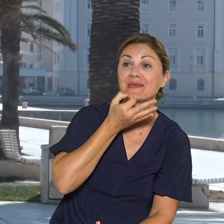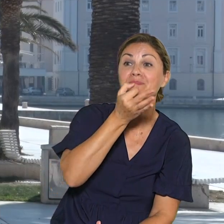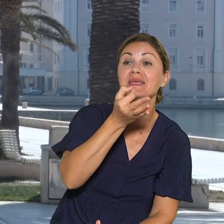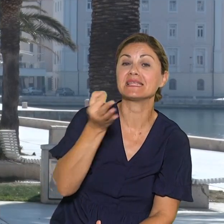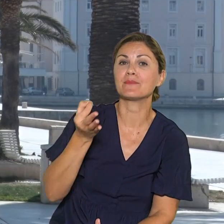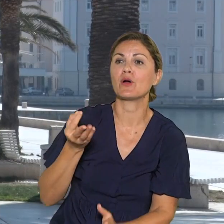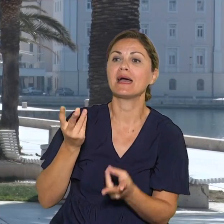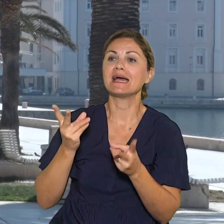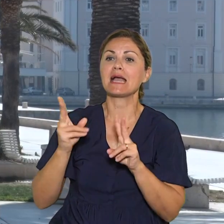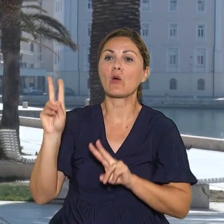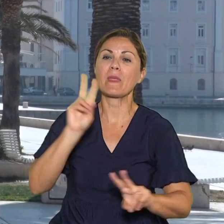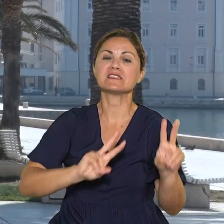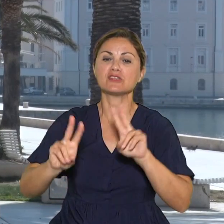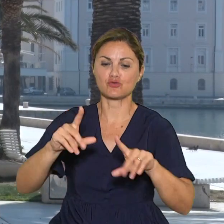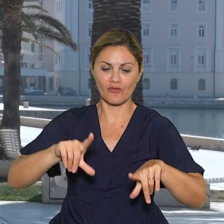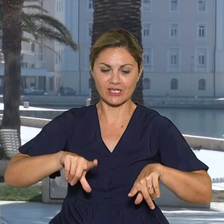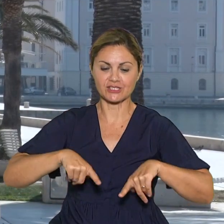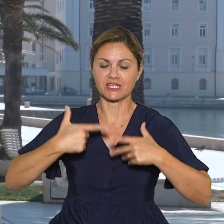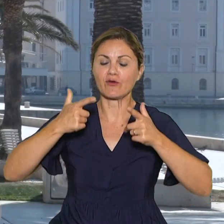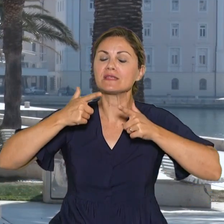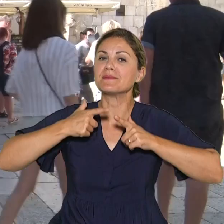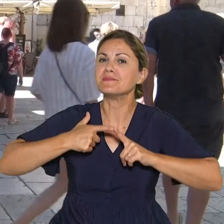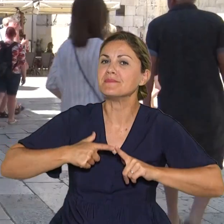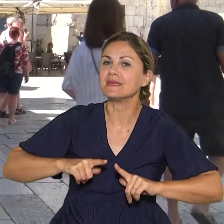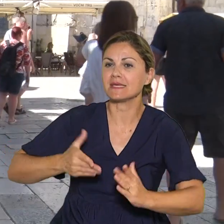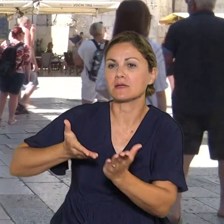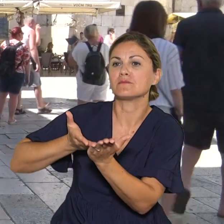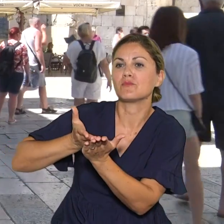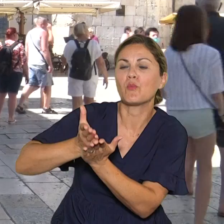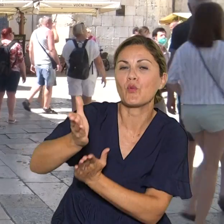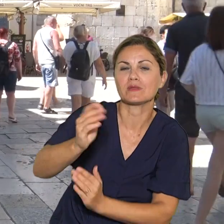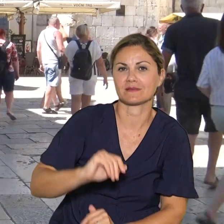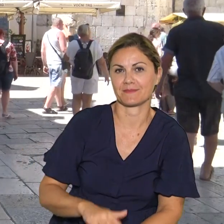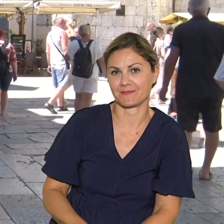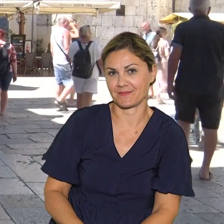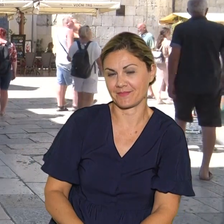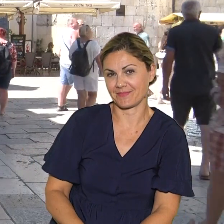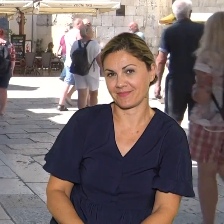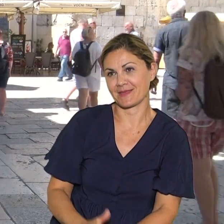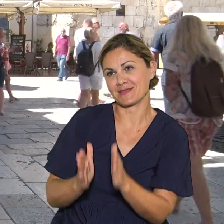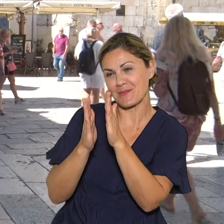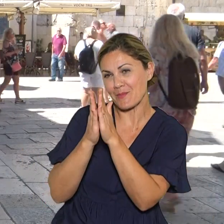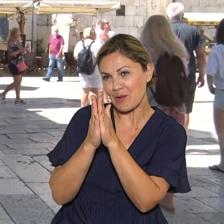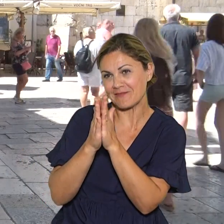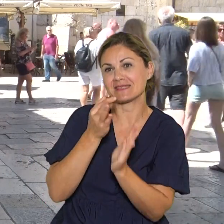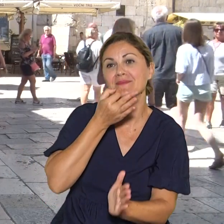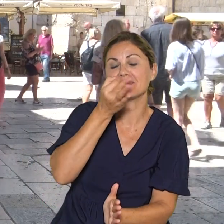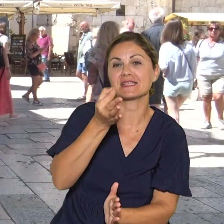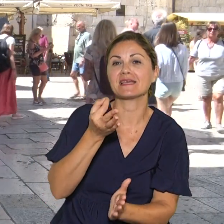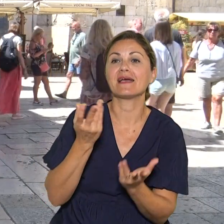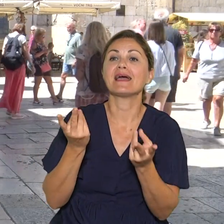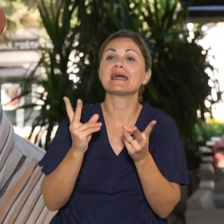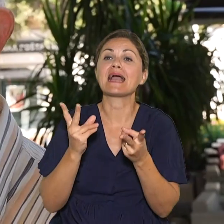to kako očuvati vitalnost, unutarnji mir i sreću kroz sve faze u životu. Hoćete nam otkriti recept